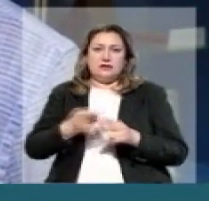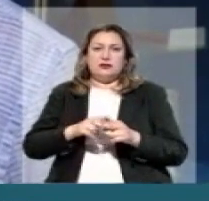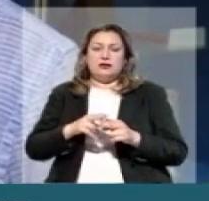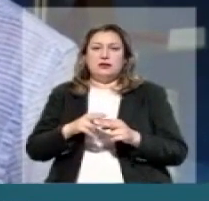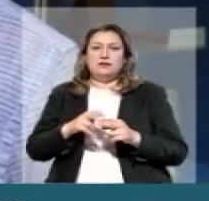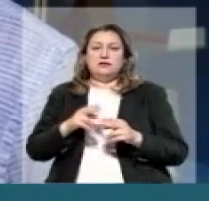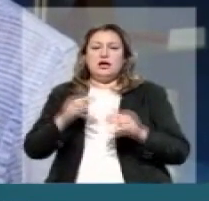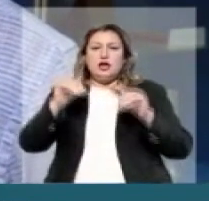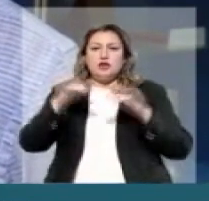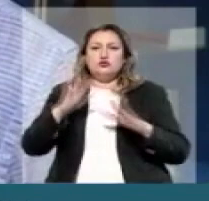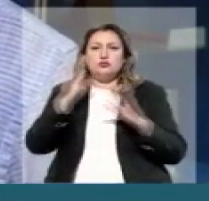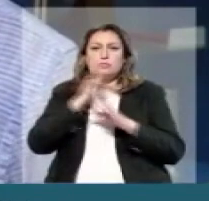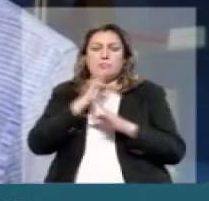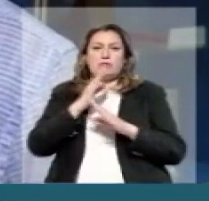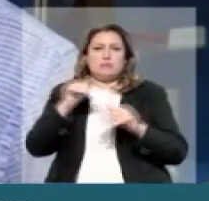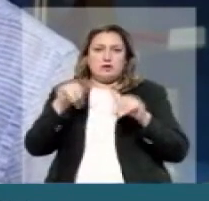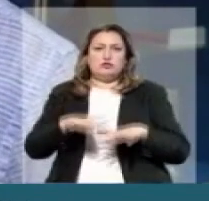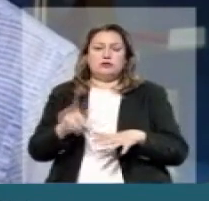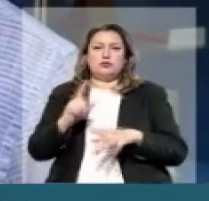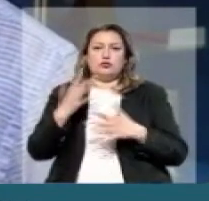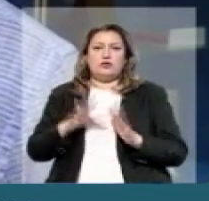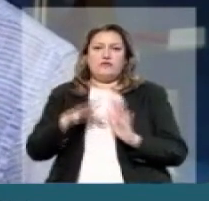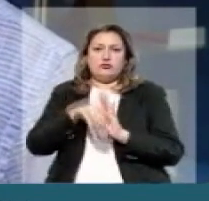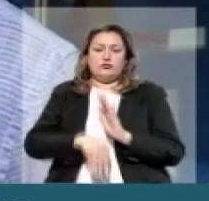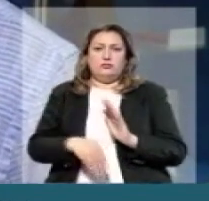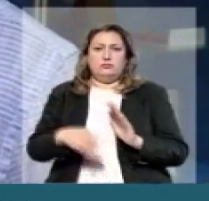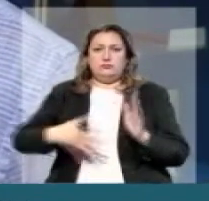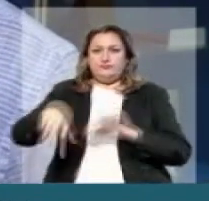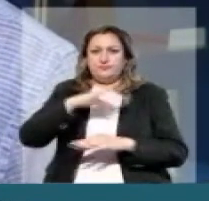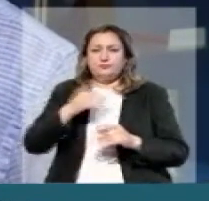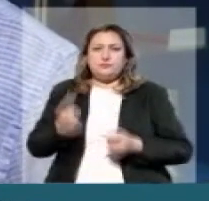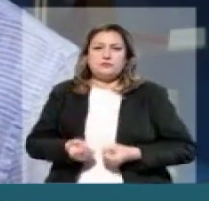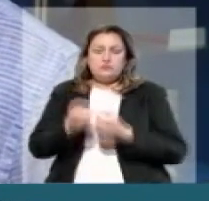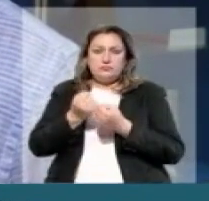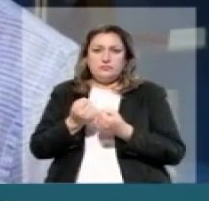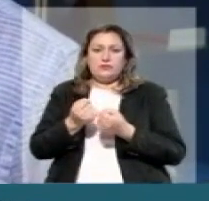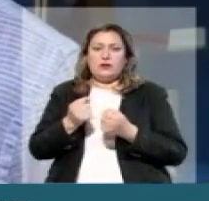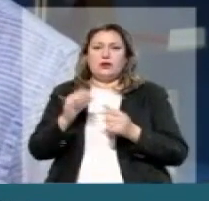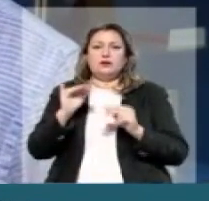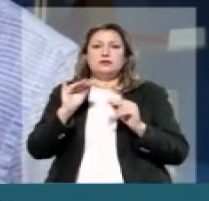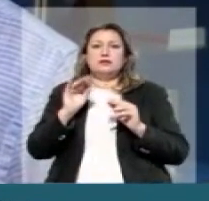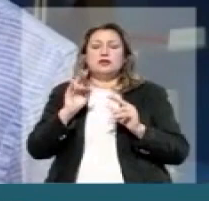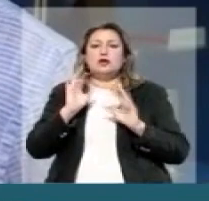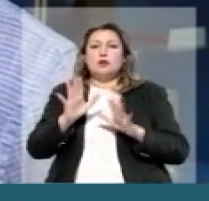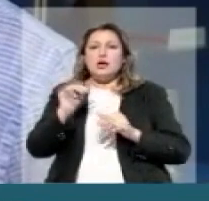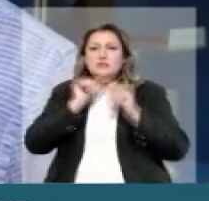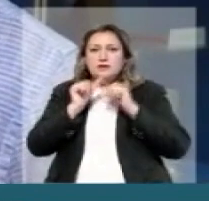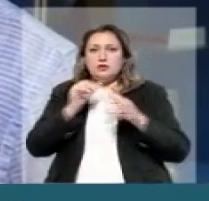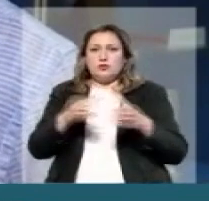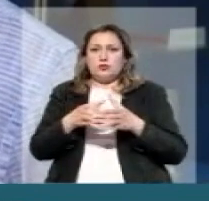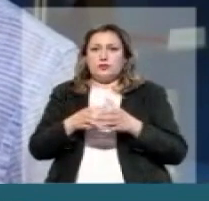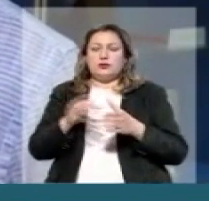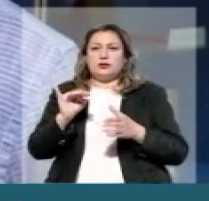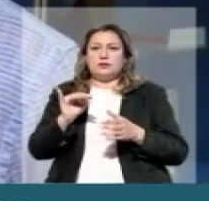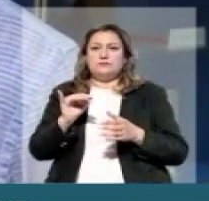үшін керек. Неге біз ең біріншіден осы реформалар және өзгерістер, олар ең біріншіден халыққа пайда